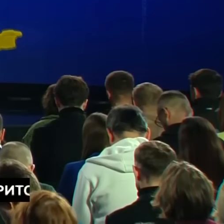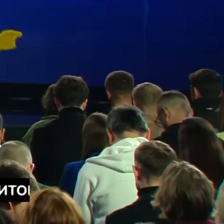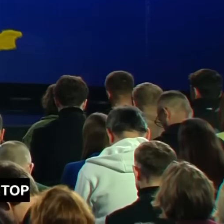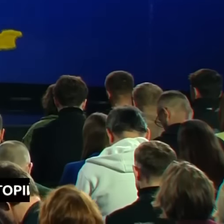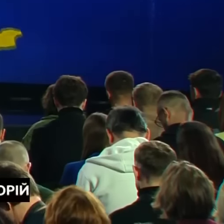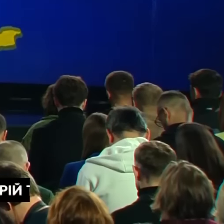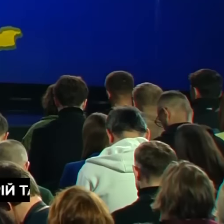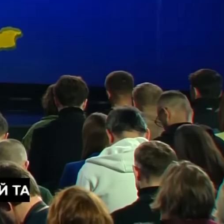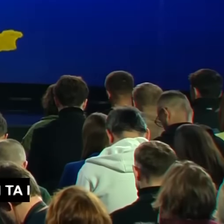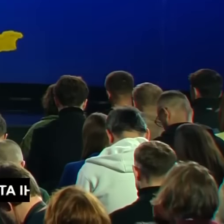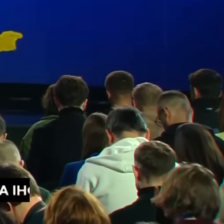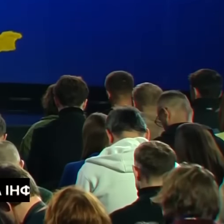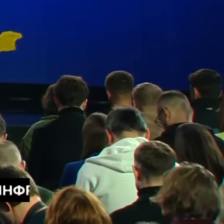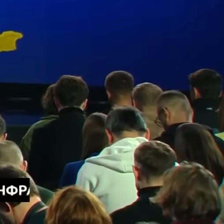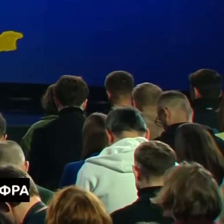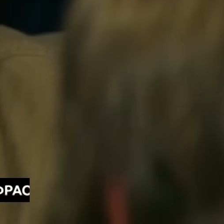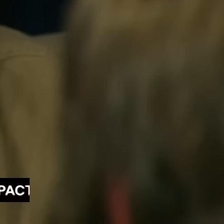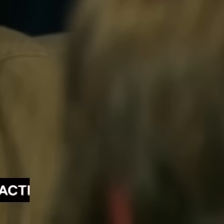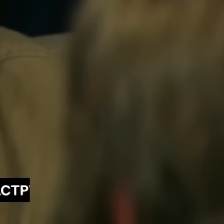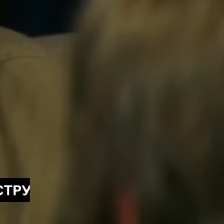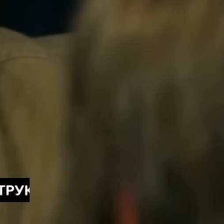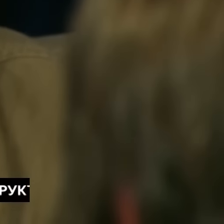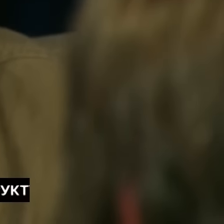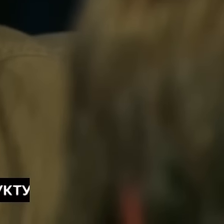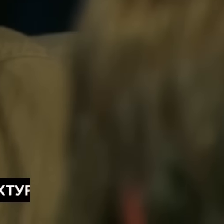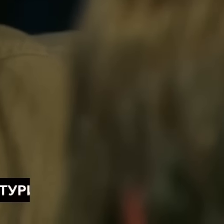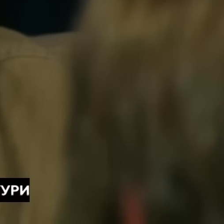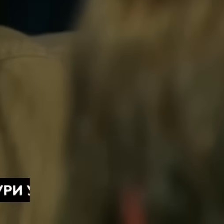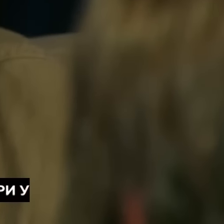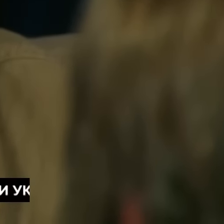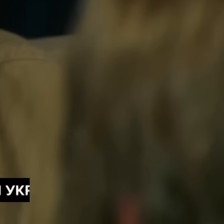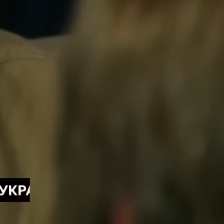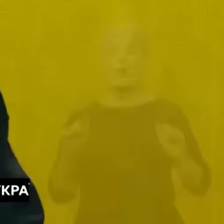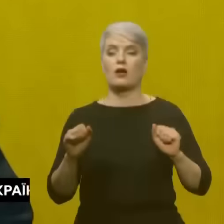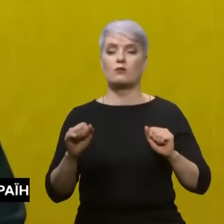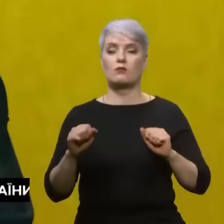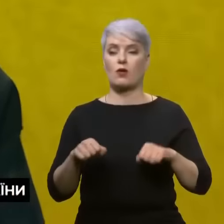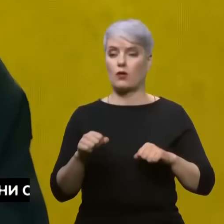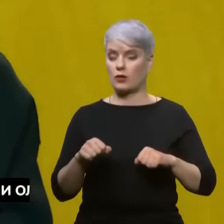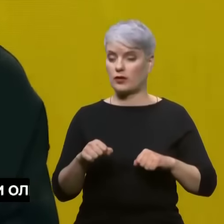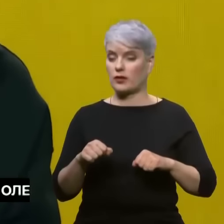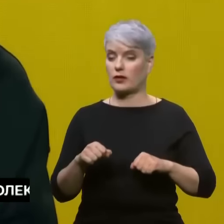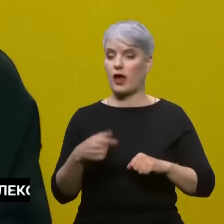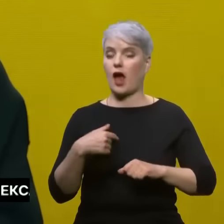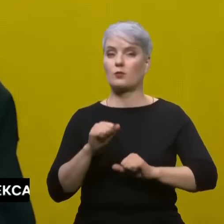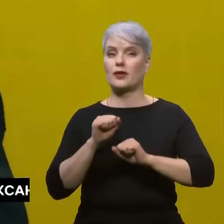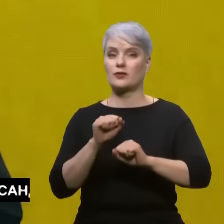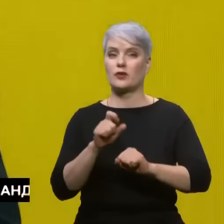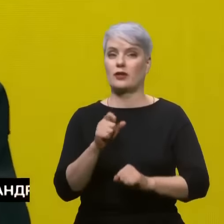факт. А ми стояли за вас, за вашу незалежність. І стоїмо, як можемо. І у